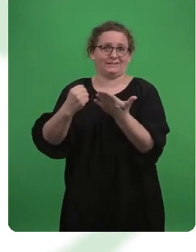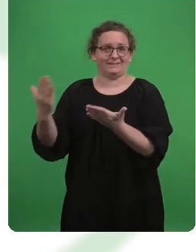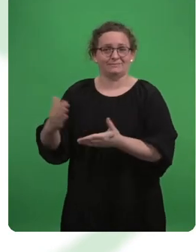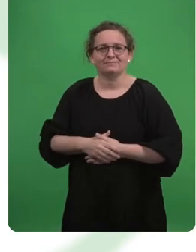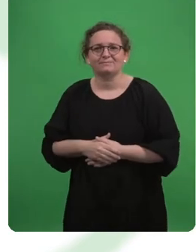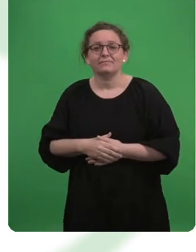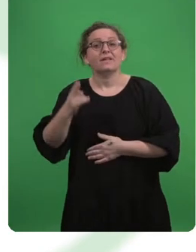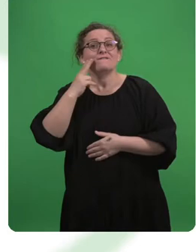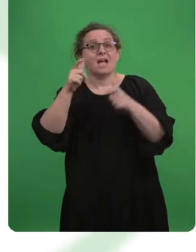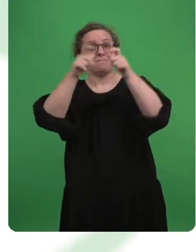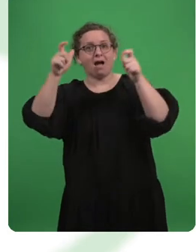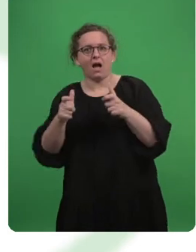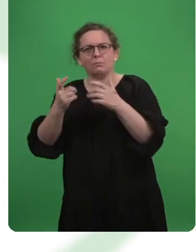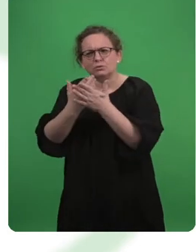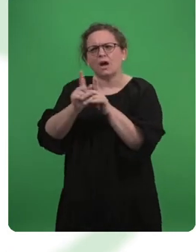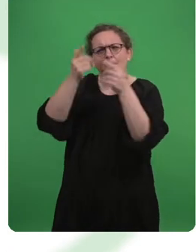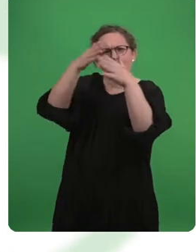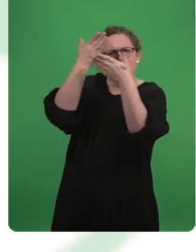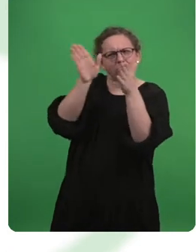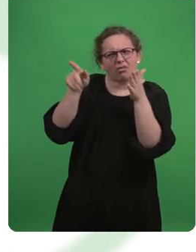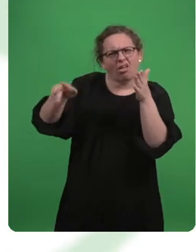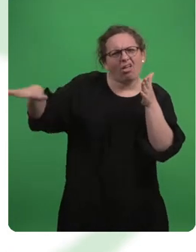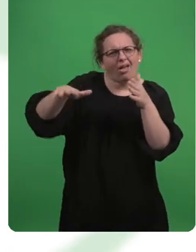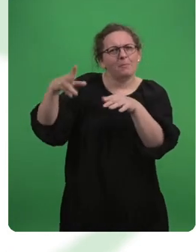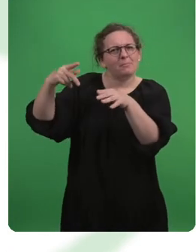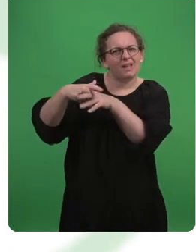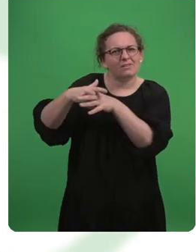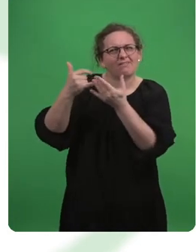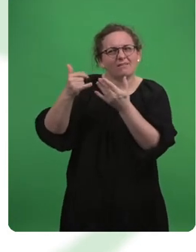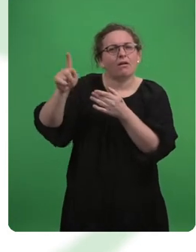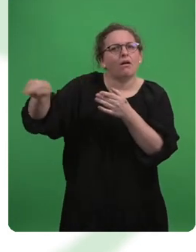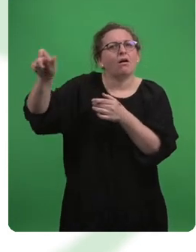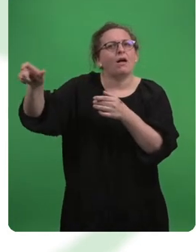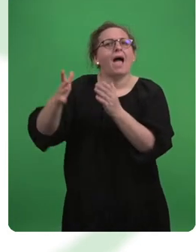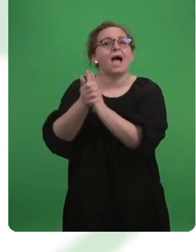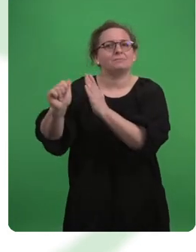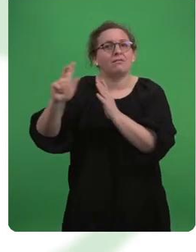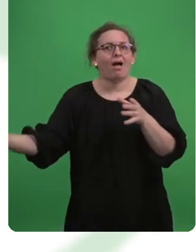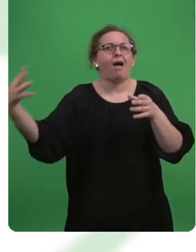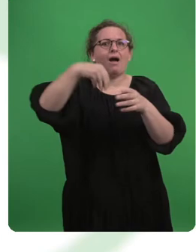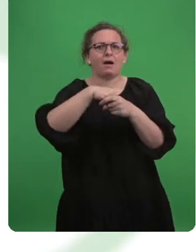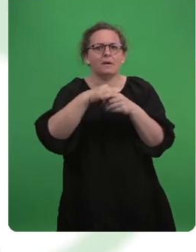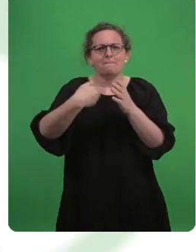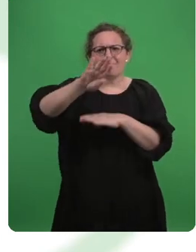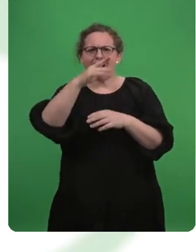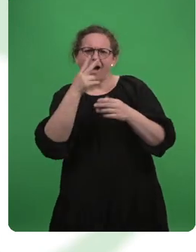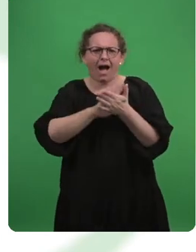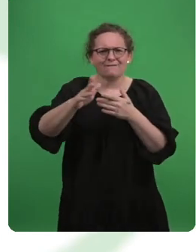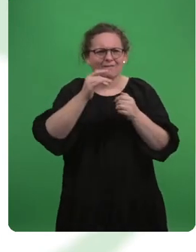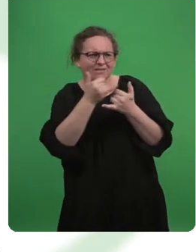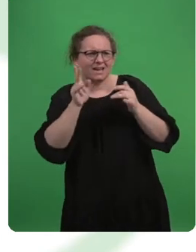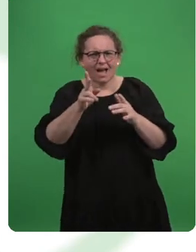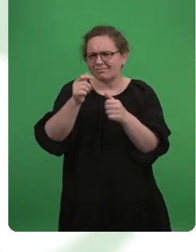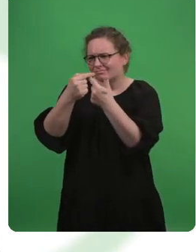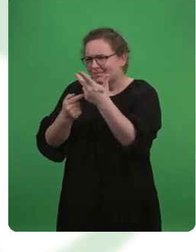nutzen. We need business to take a fresh look. We need people with disabilities to be brought in as expert advisors, so that we end up making it much,